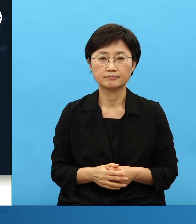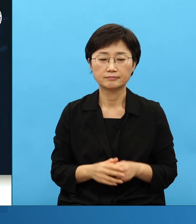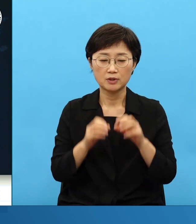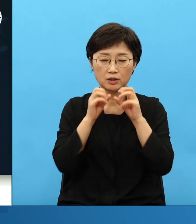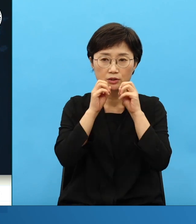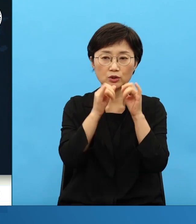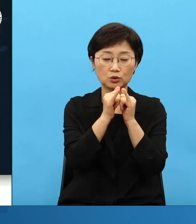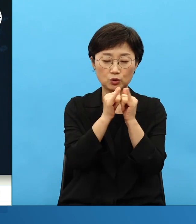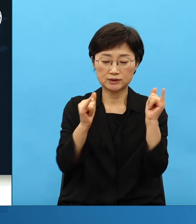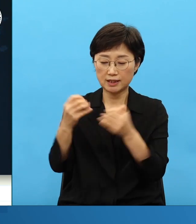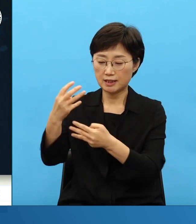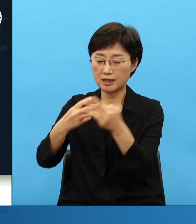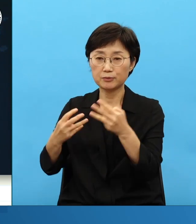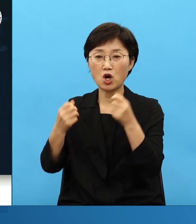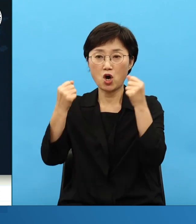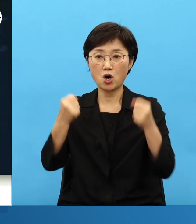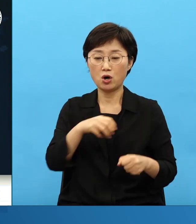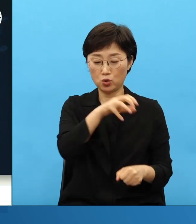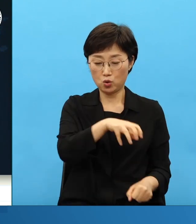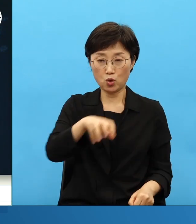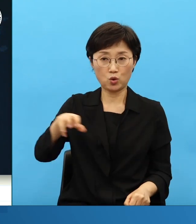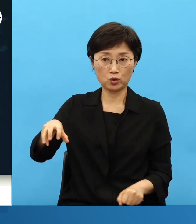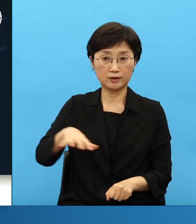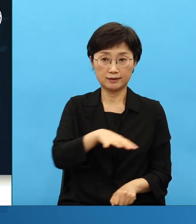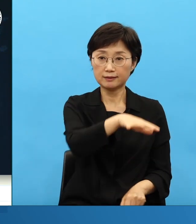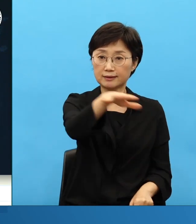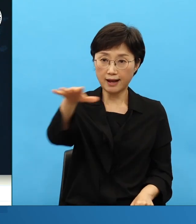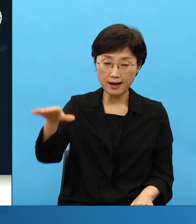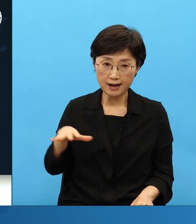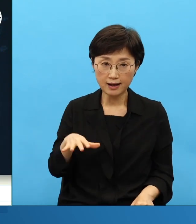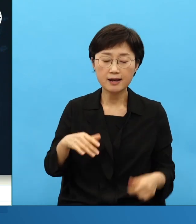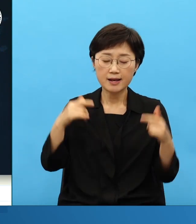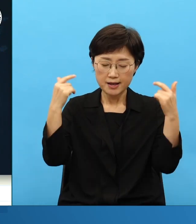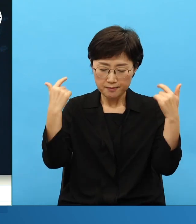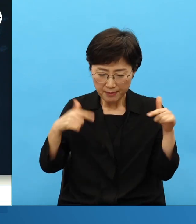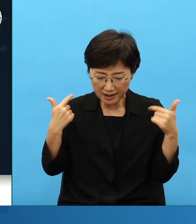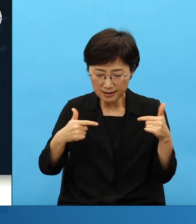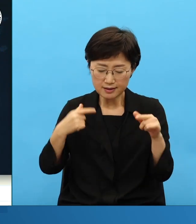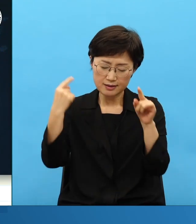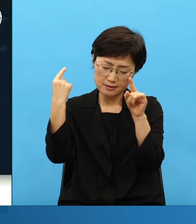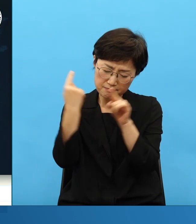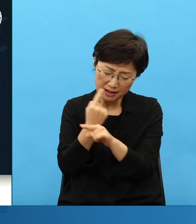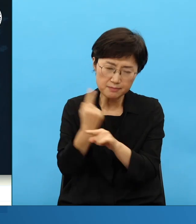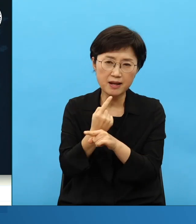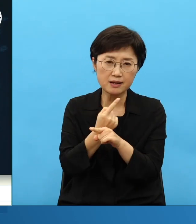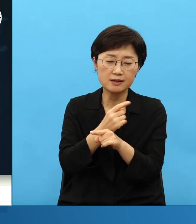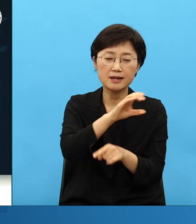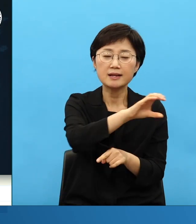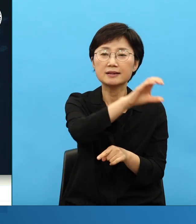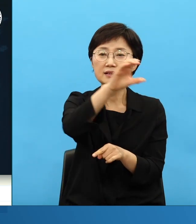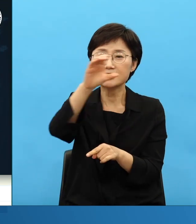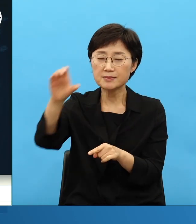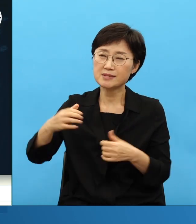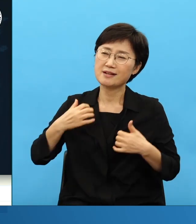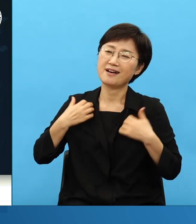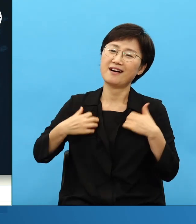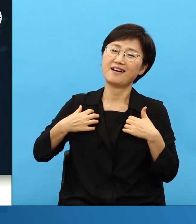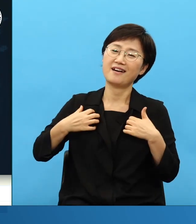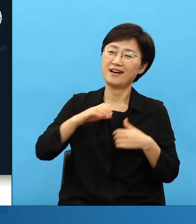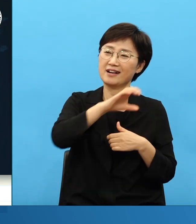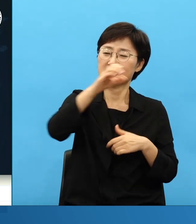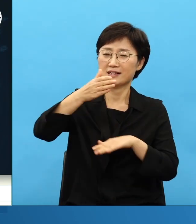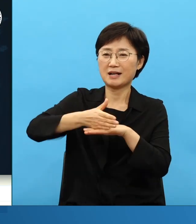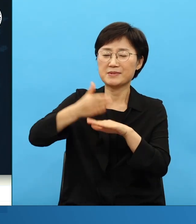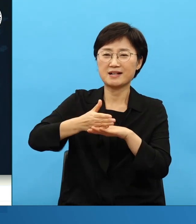전도자와 렘넌트가 있는 모든 현장에서 매일 항상 크리스마스의 기쁨과 감사를 누리시기 바랍니다.